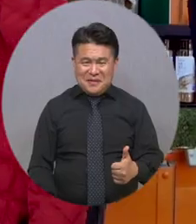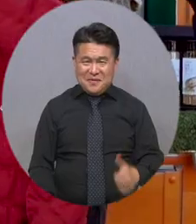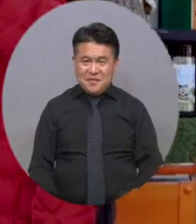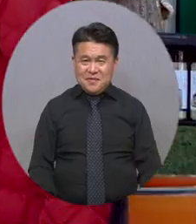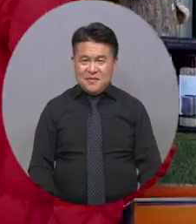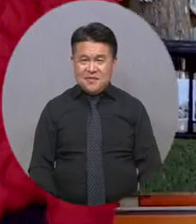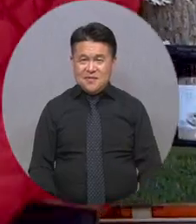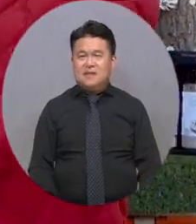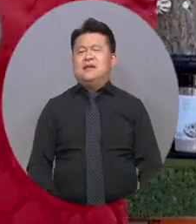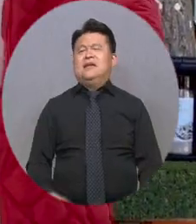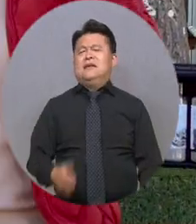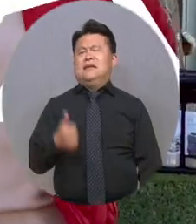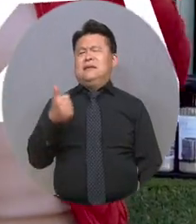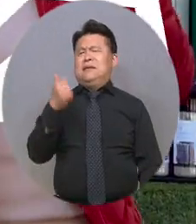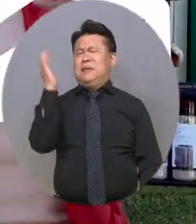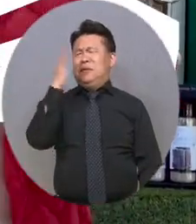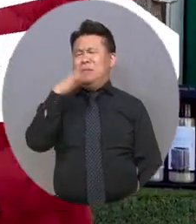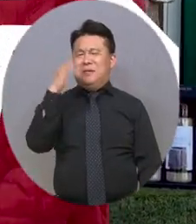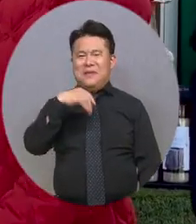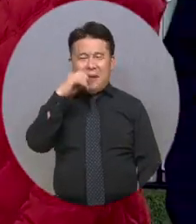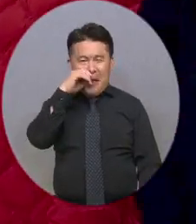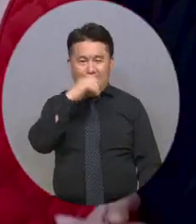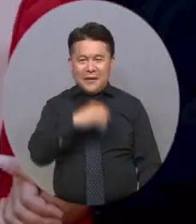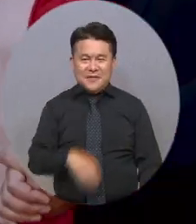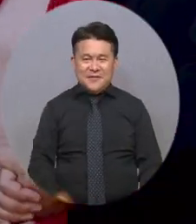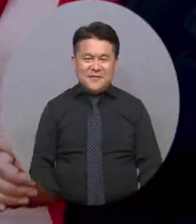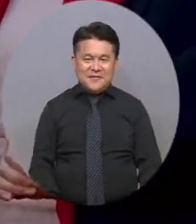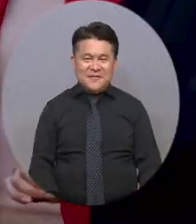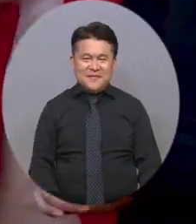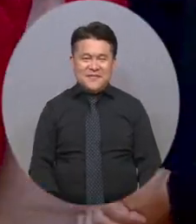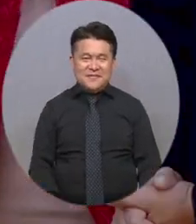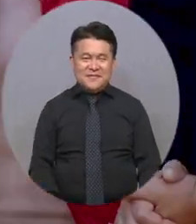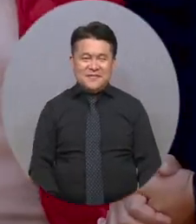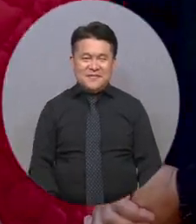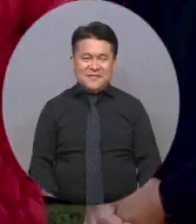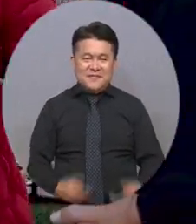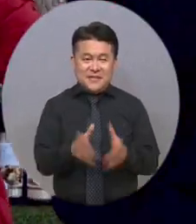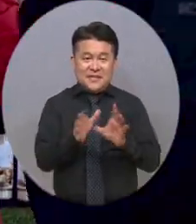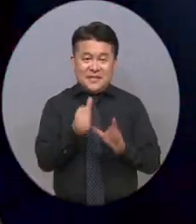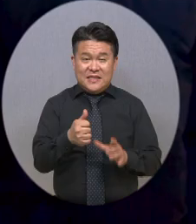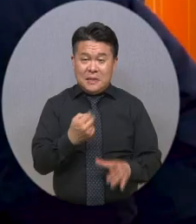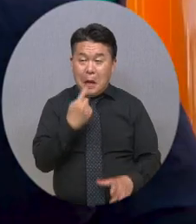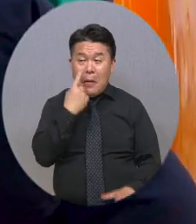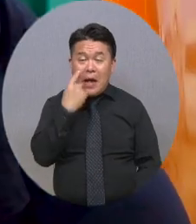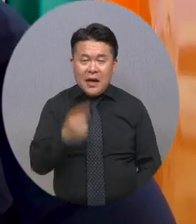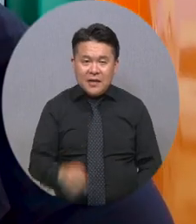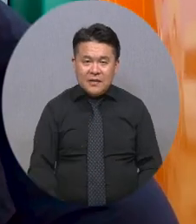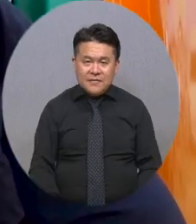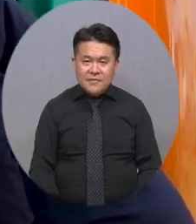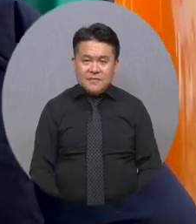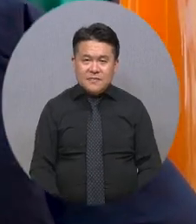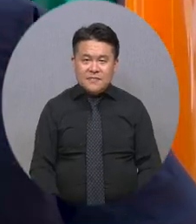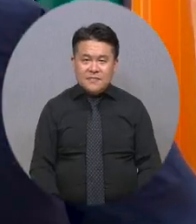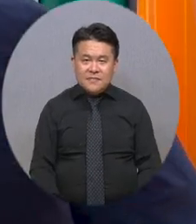맛있어. 아, 뭐야. 야, 야, 진짜 술이네.